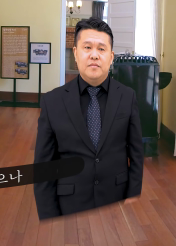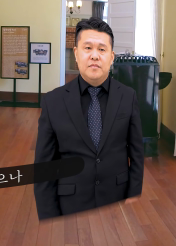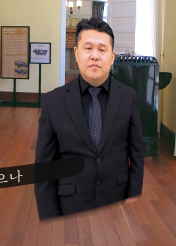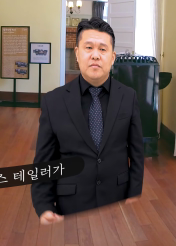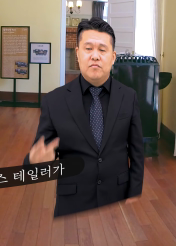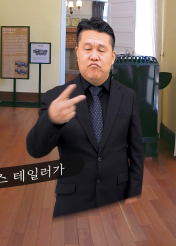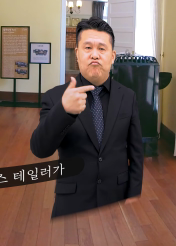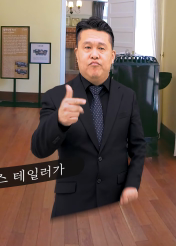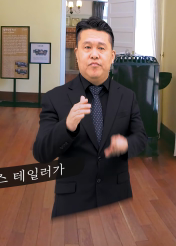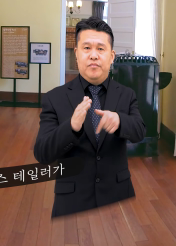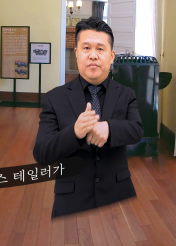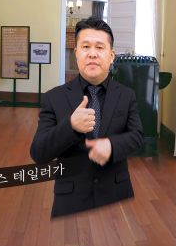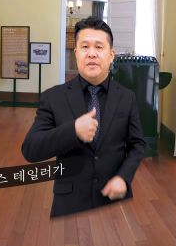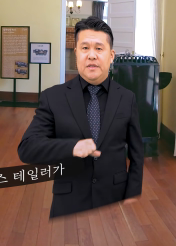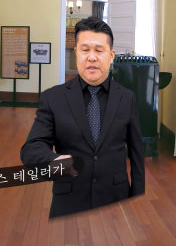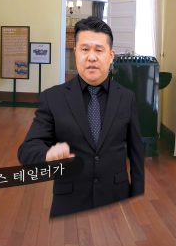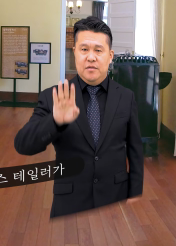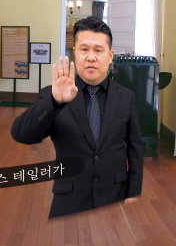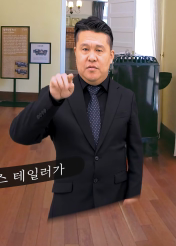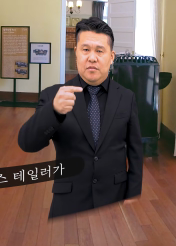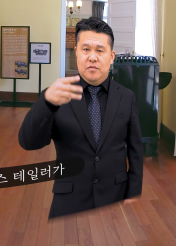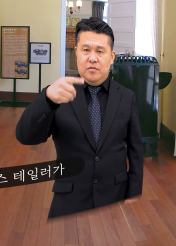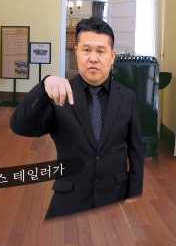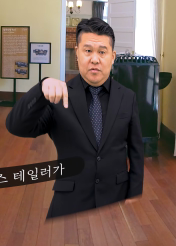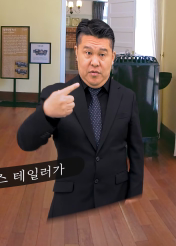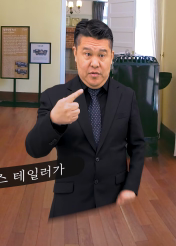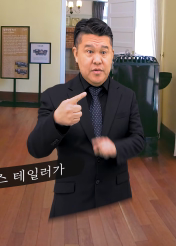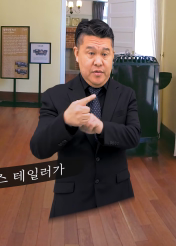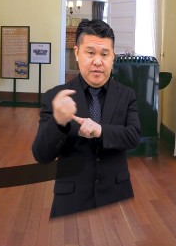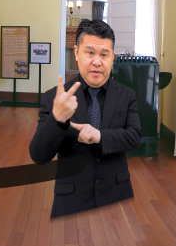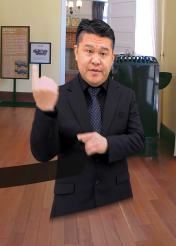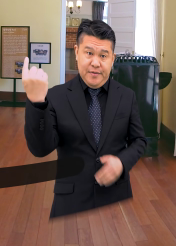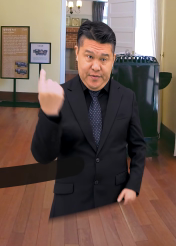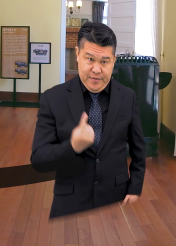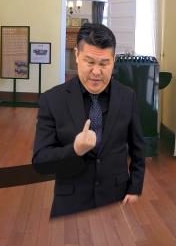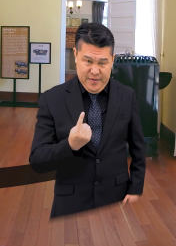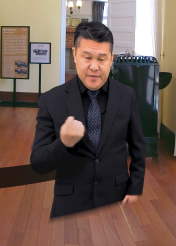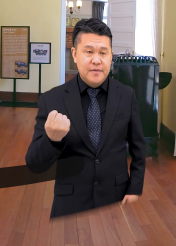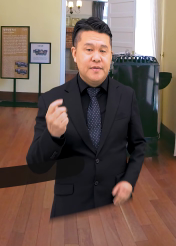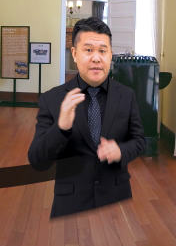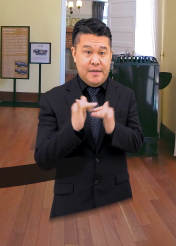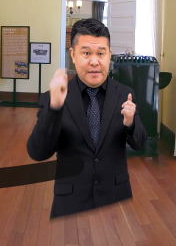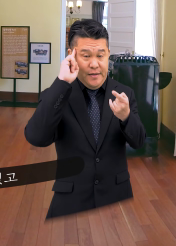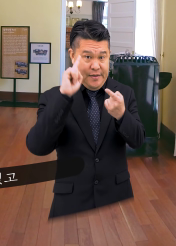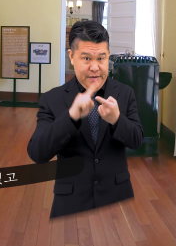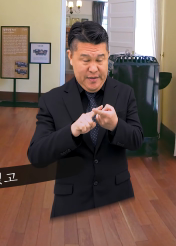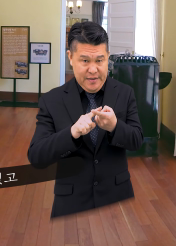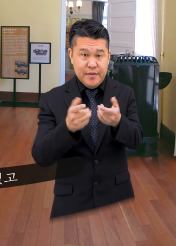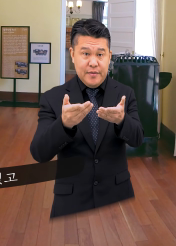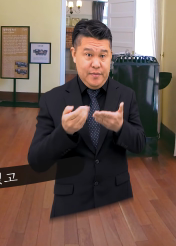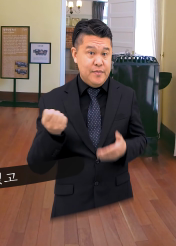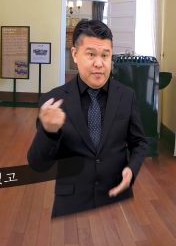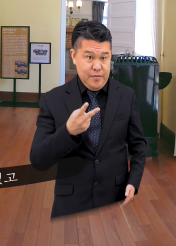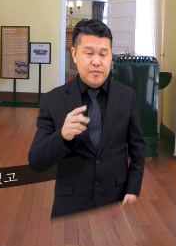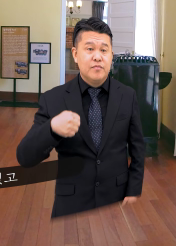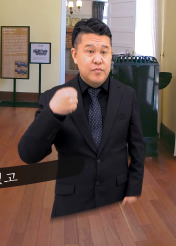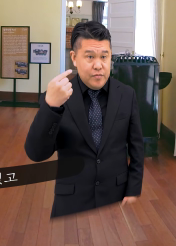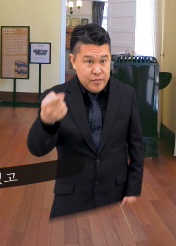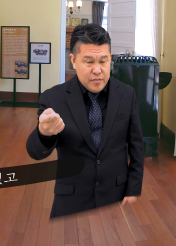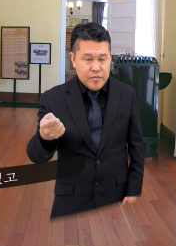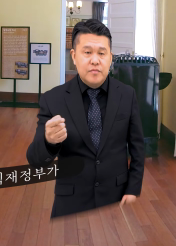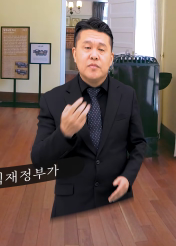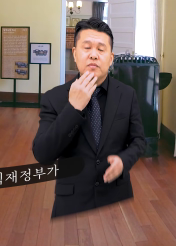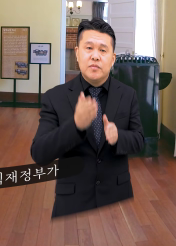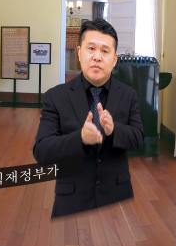훼손되었으나 2006년 알버트 테일러의 아들인 브루스 테일러가 이 집을 찾기 시작하면서 다시 한번 조명되기